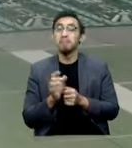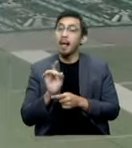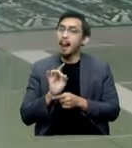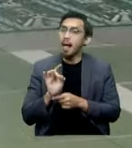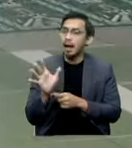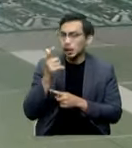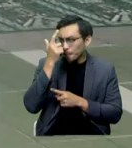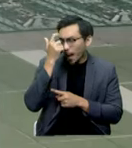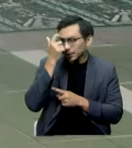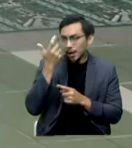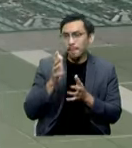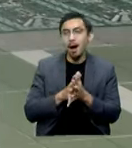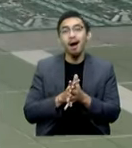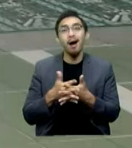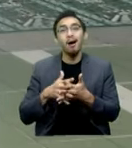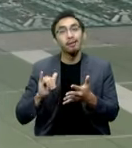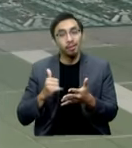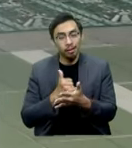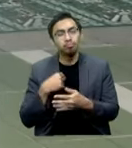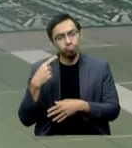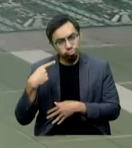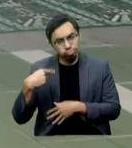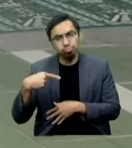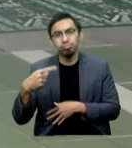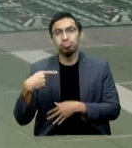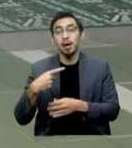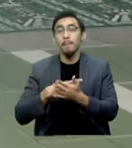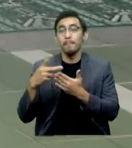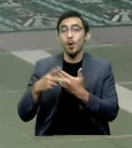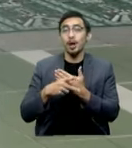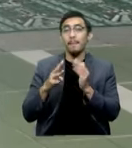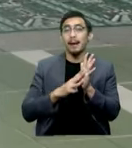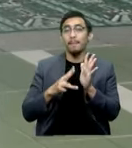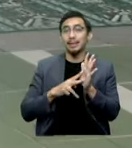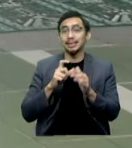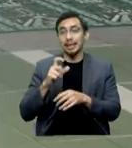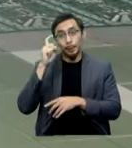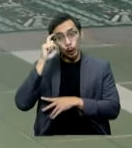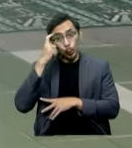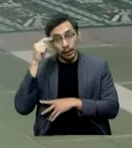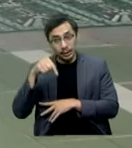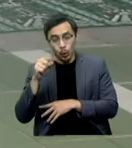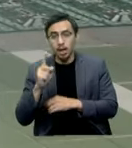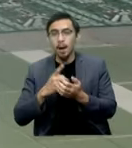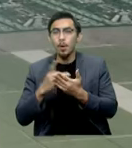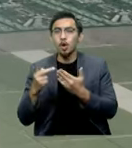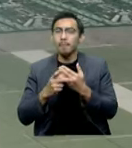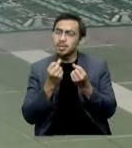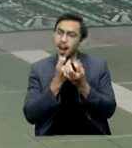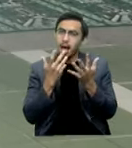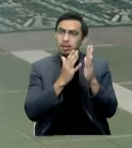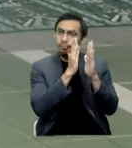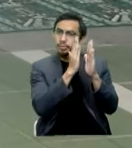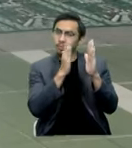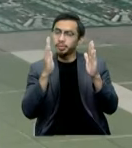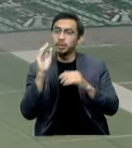Ini sudah rutin, memang sudah terprogram di MNC Peduli, bantuan-bantuan kita lakukan tidak hanya di Jakarta, kita